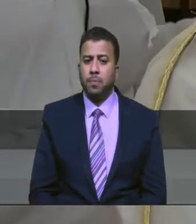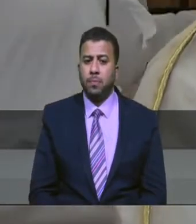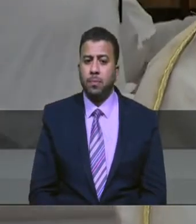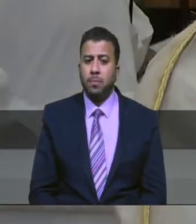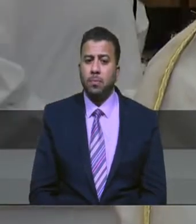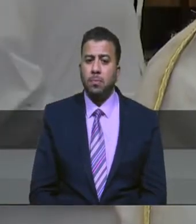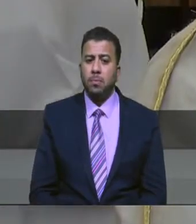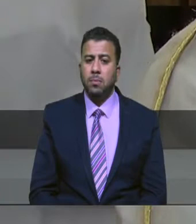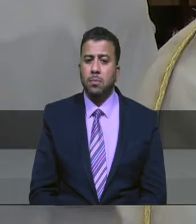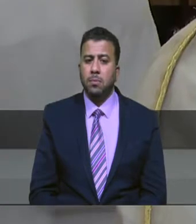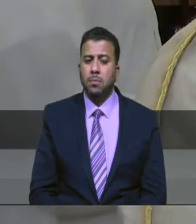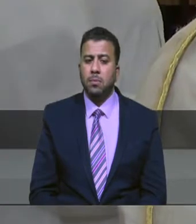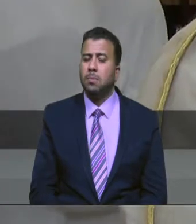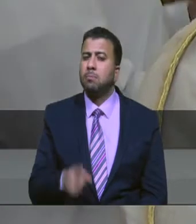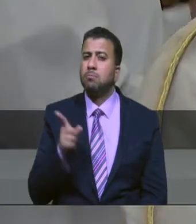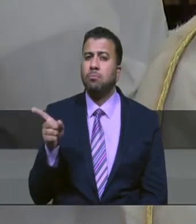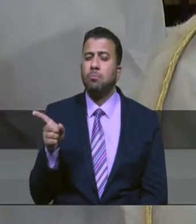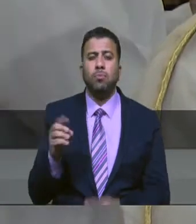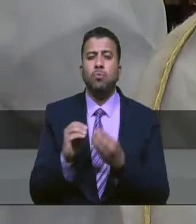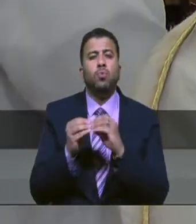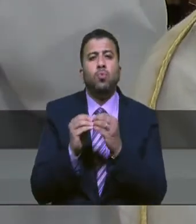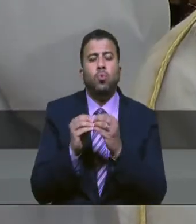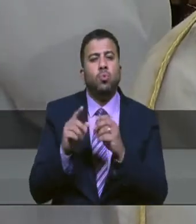يعتبر هو نوع من أنواع